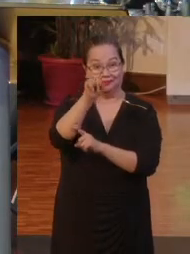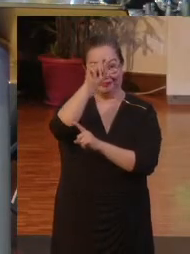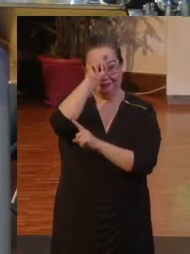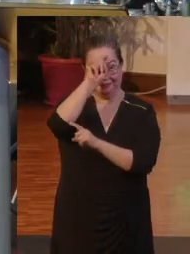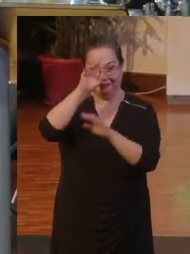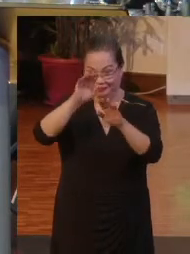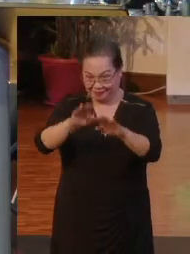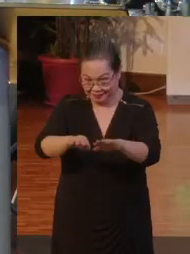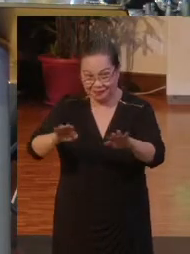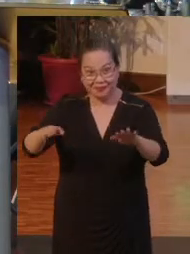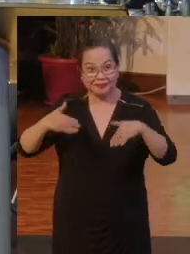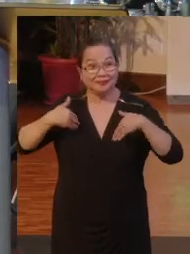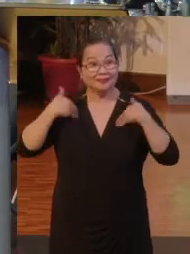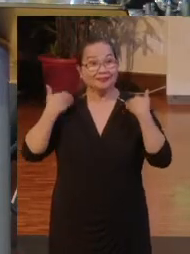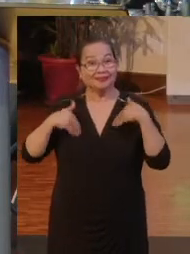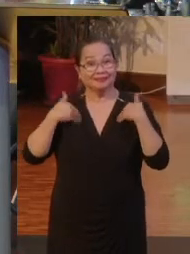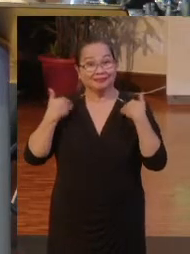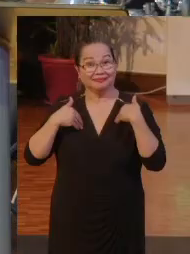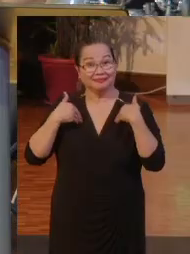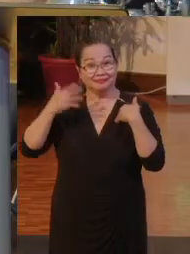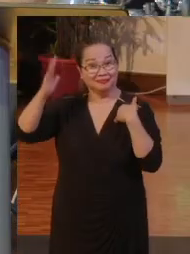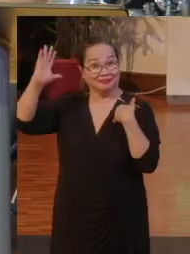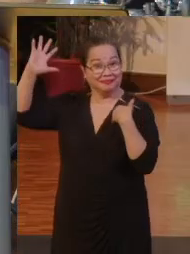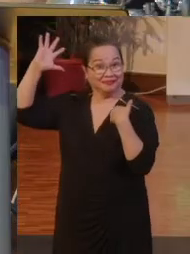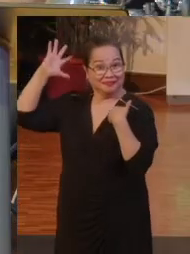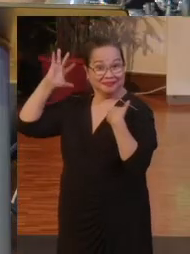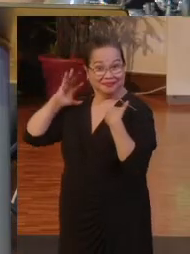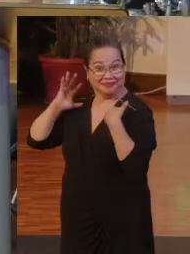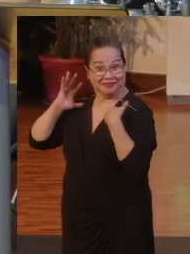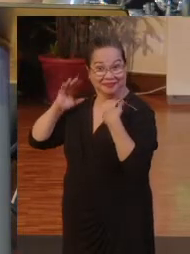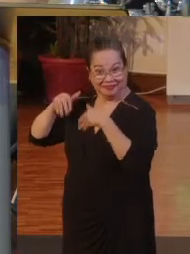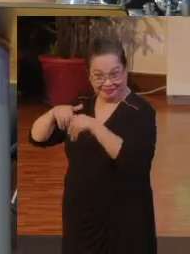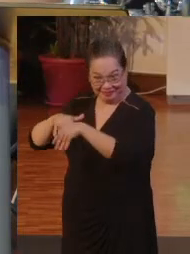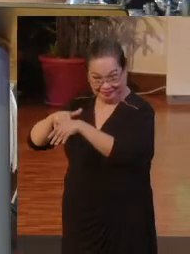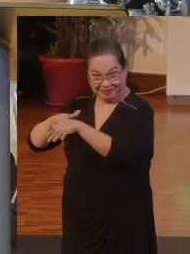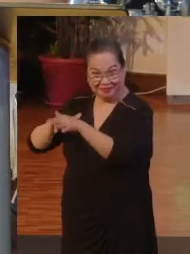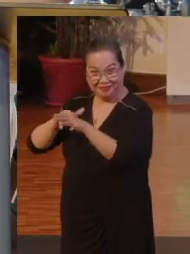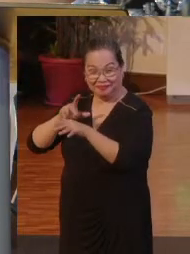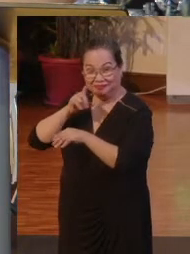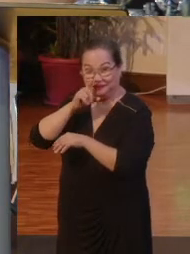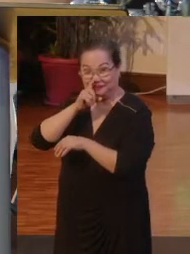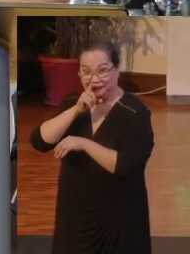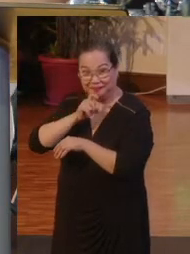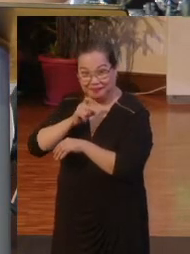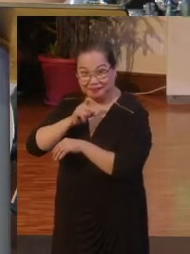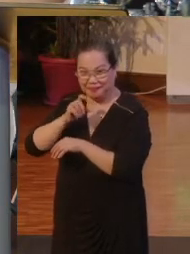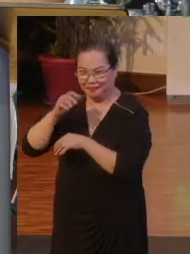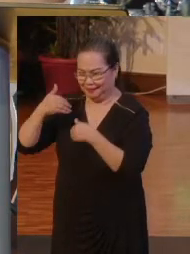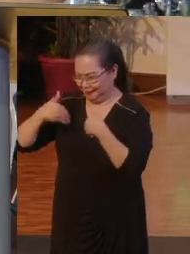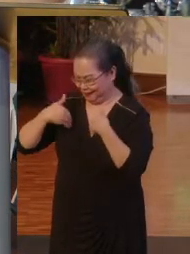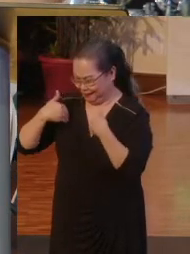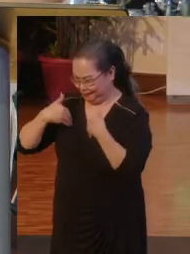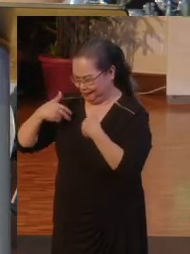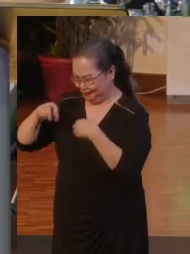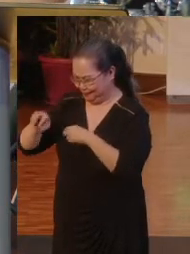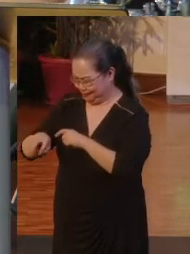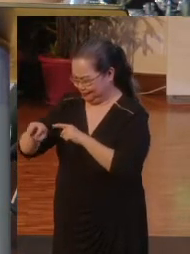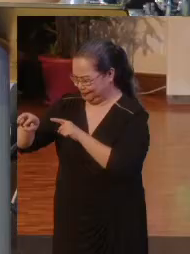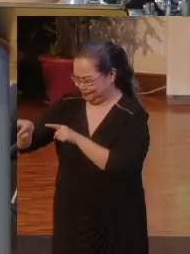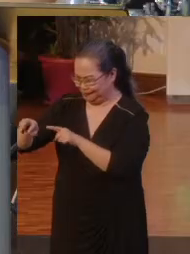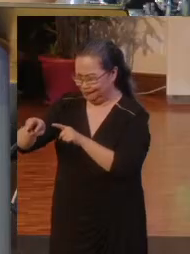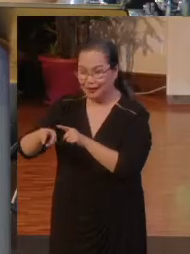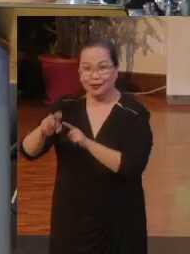bata. Bata pa lang sila nung nakita nila lahat ito. Nagdaan na sila sa